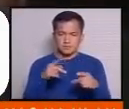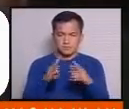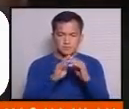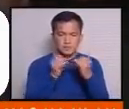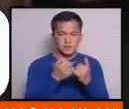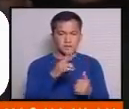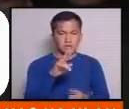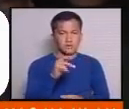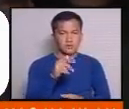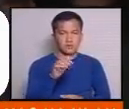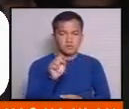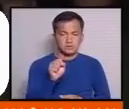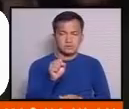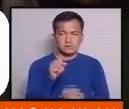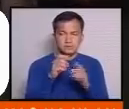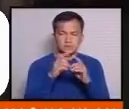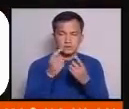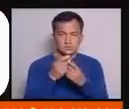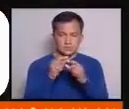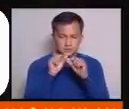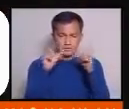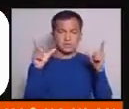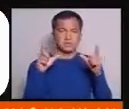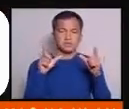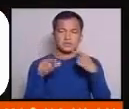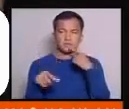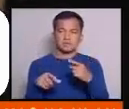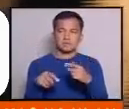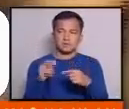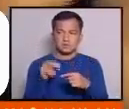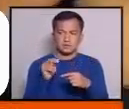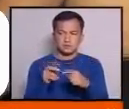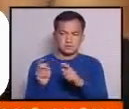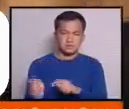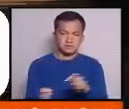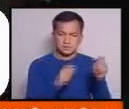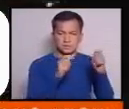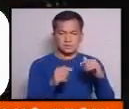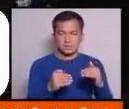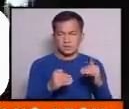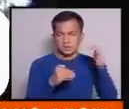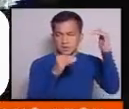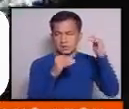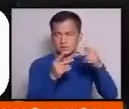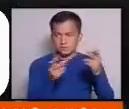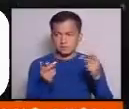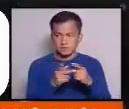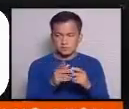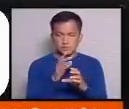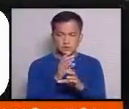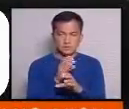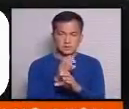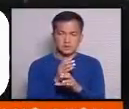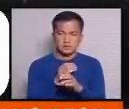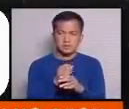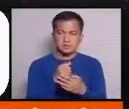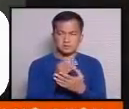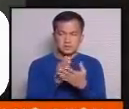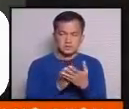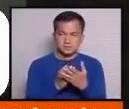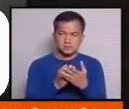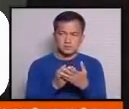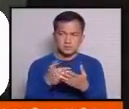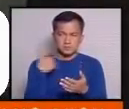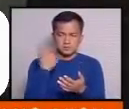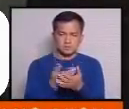Roas District nagising ng di oras. Kinailangan kasing ilipat sa mataas na lugar ang kanilang mga sasakyan. Pero may ilan pa ring inabot